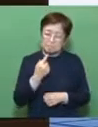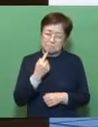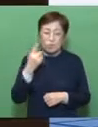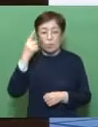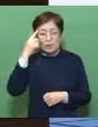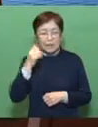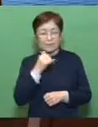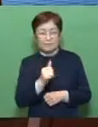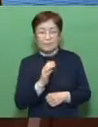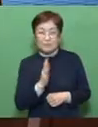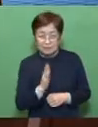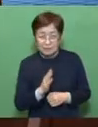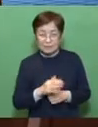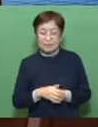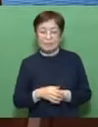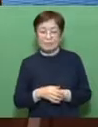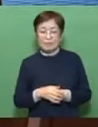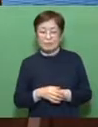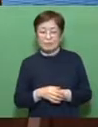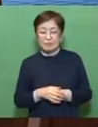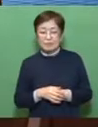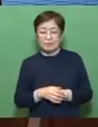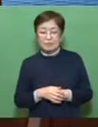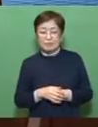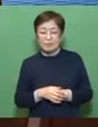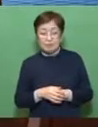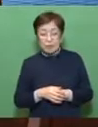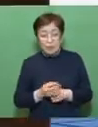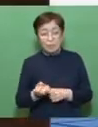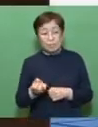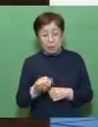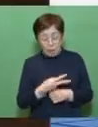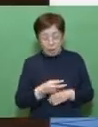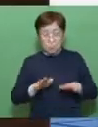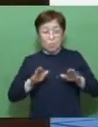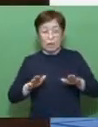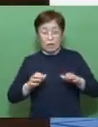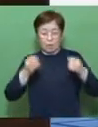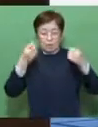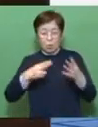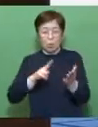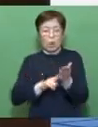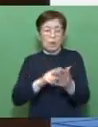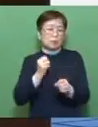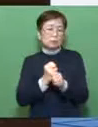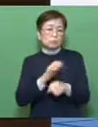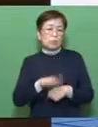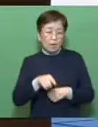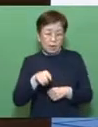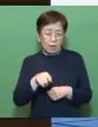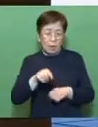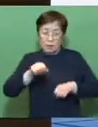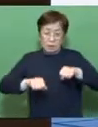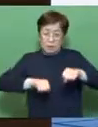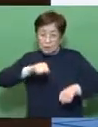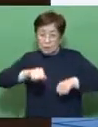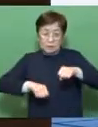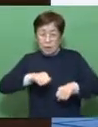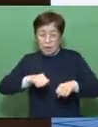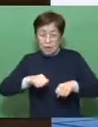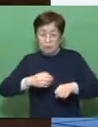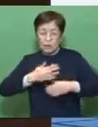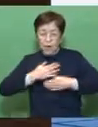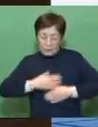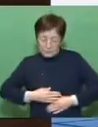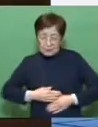たいと思いますはいはいそれからもう1つあの今回条例であの自転車の安全適正利用に